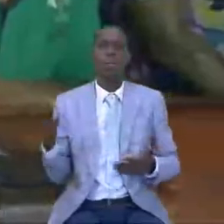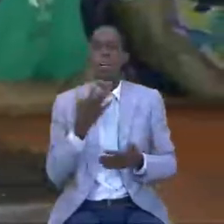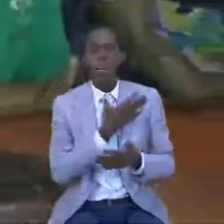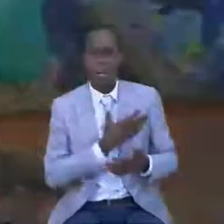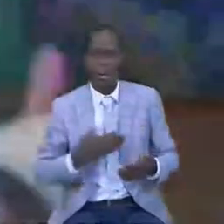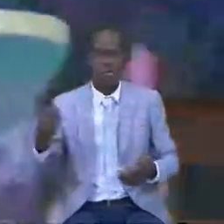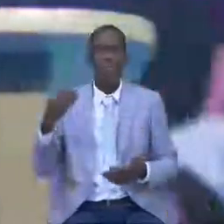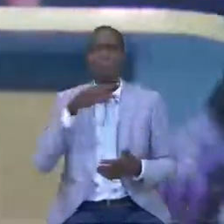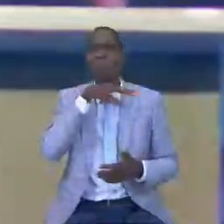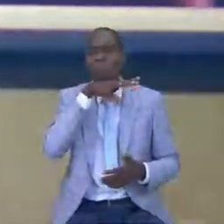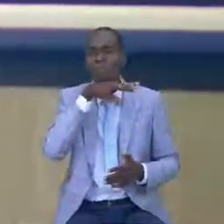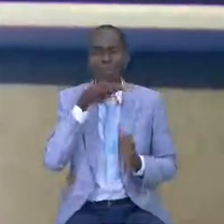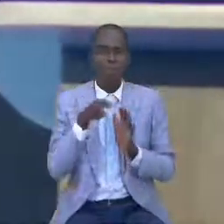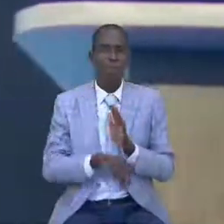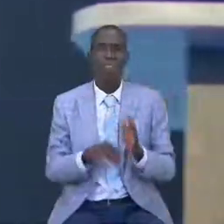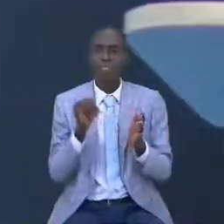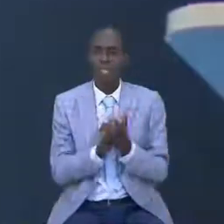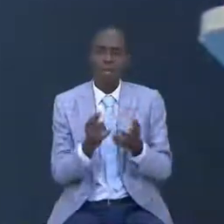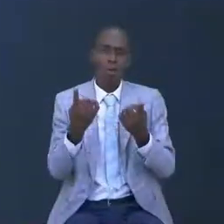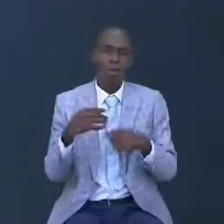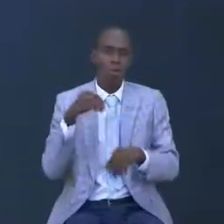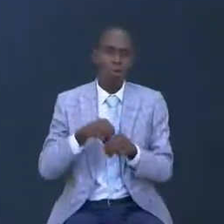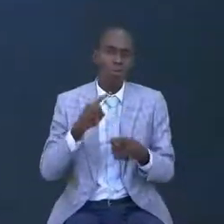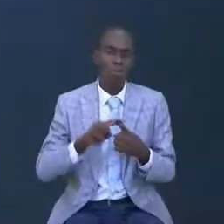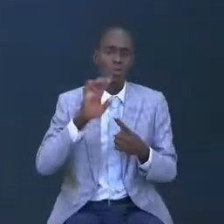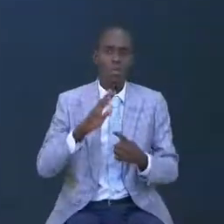Résistance à la parole de Dieu, quitte.